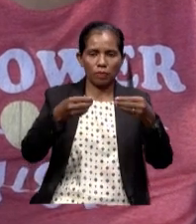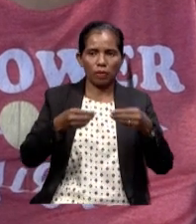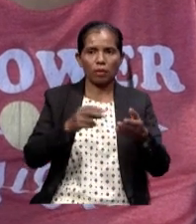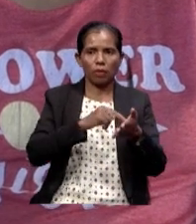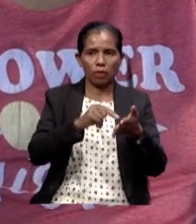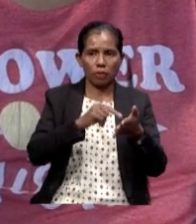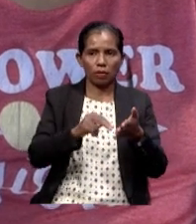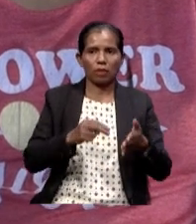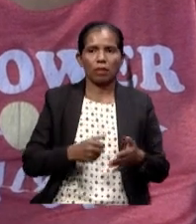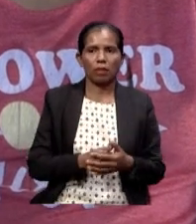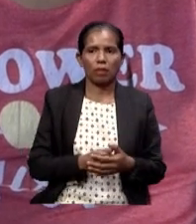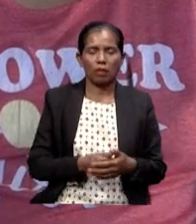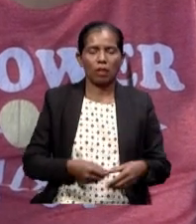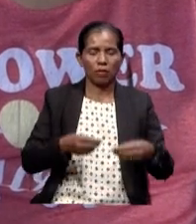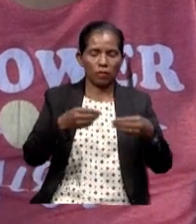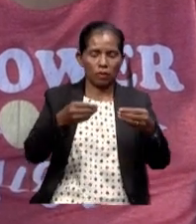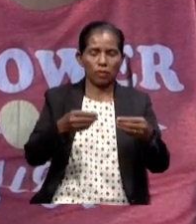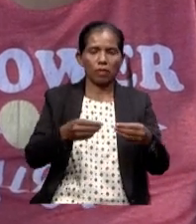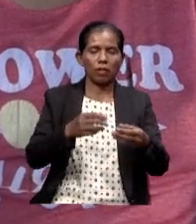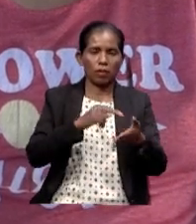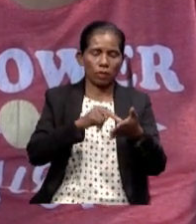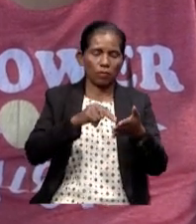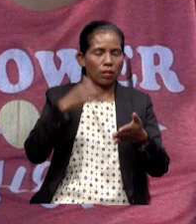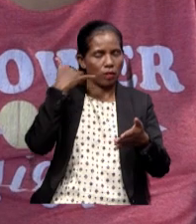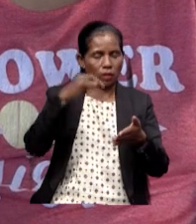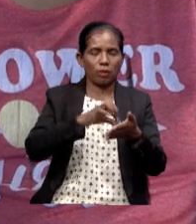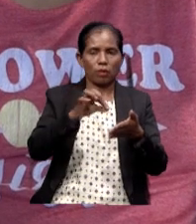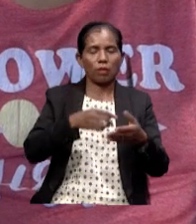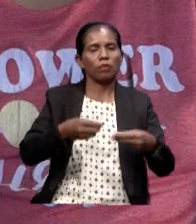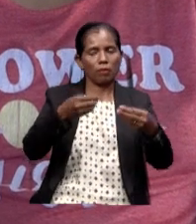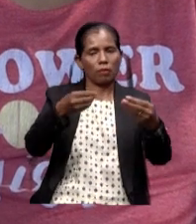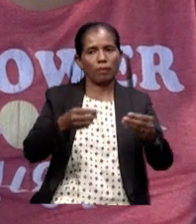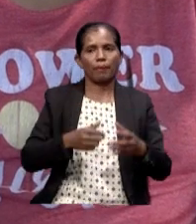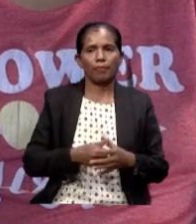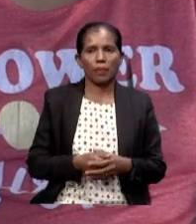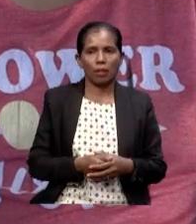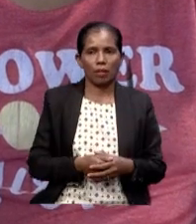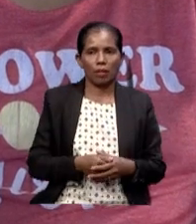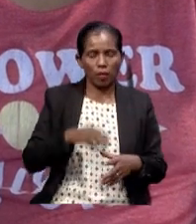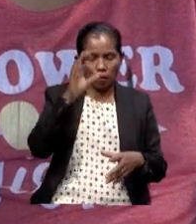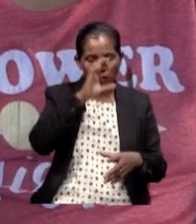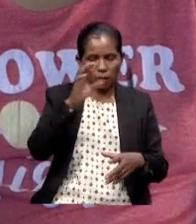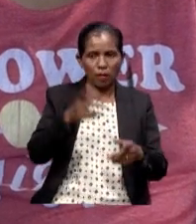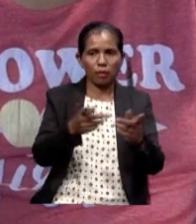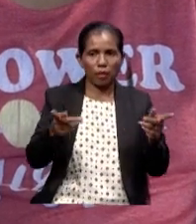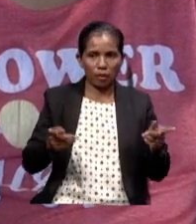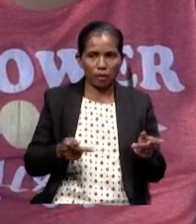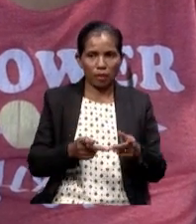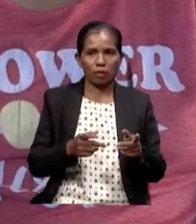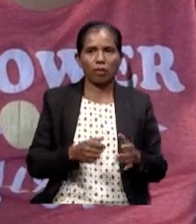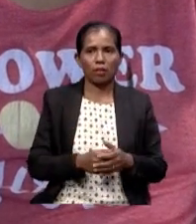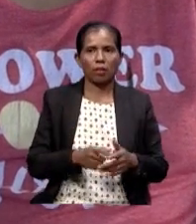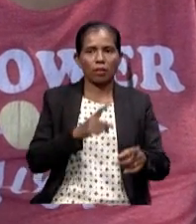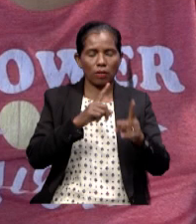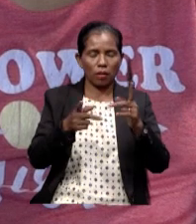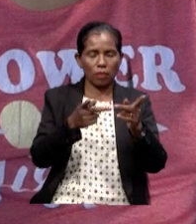nomor dia telefon nomor fal aku ko bane. Antum mau mau be buka fatin dia kita para be boleh mos tu ang. Ane mau buka